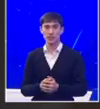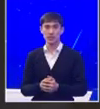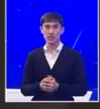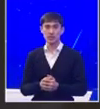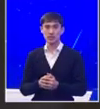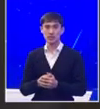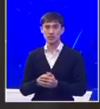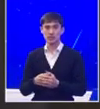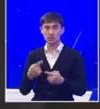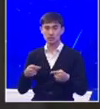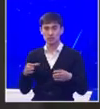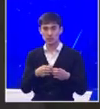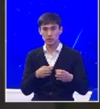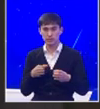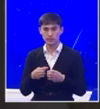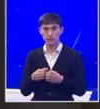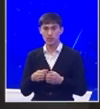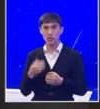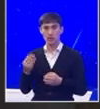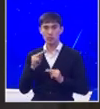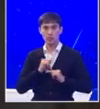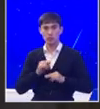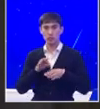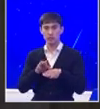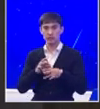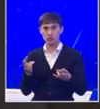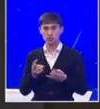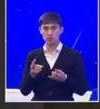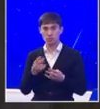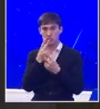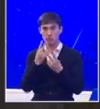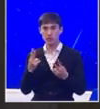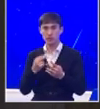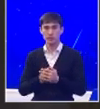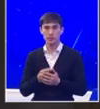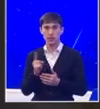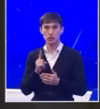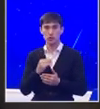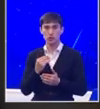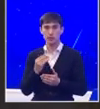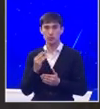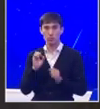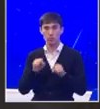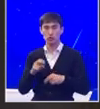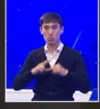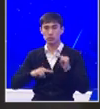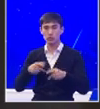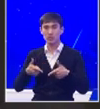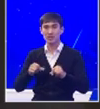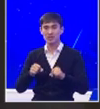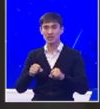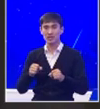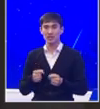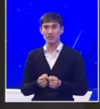садоводческими товариществами. Да? Угу. Надо там работу провести, нужно обязательно посмотреть, что на их месте можно построить, людей расселить, а